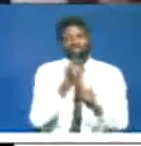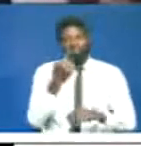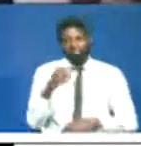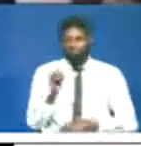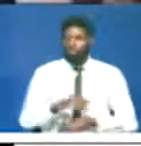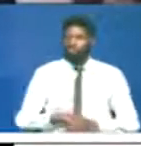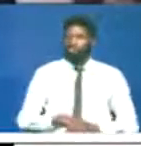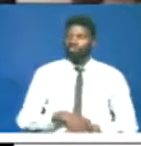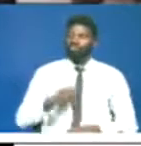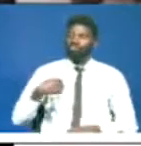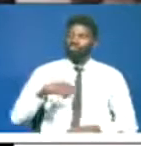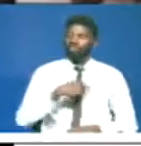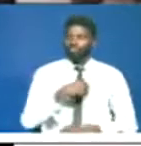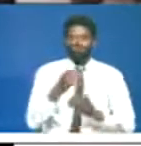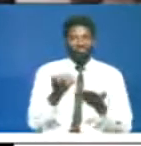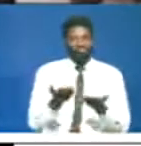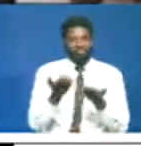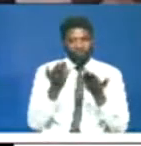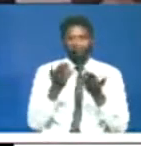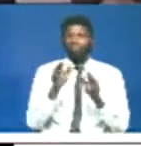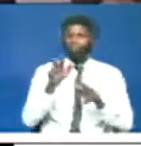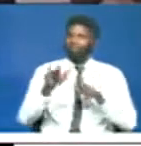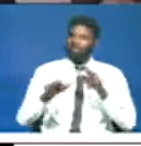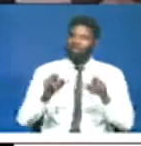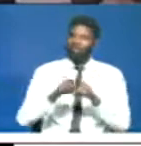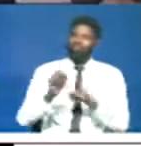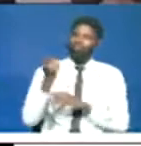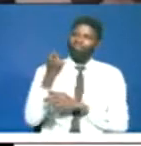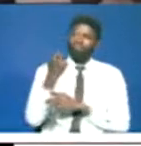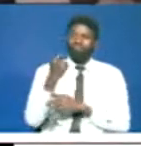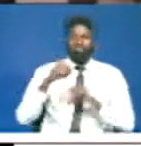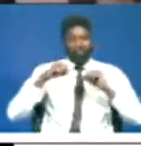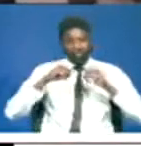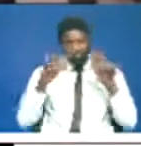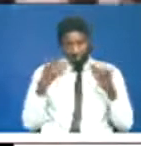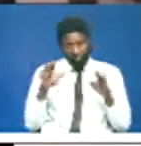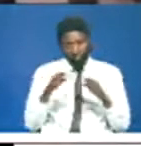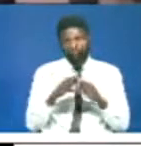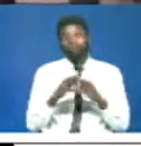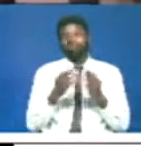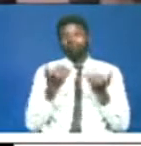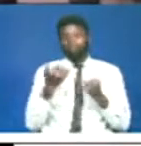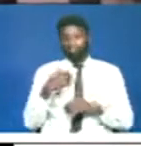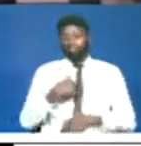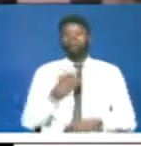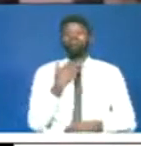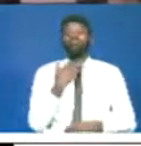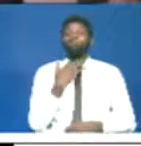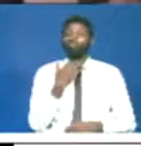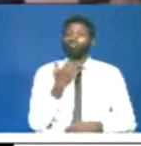Ndio tujenge Kirinyaga na tujenge Kenya. Tumeelewana jameni? Kwa hivyo mimi nataka